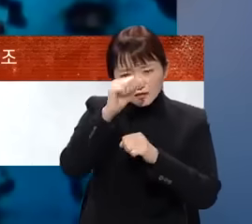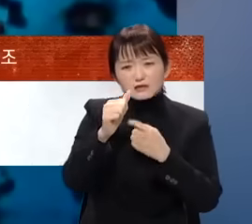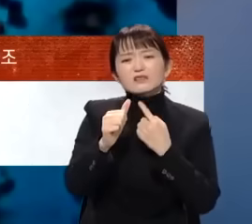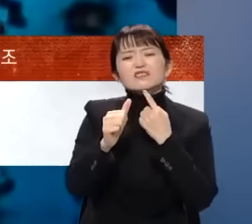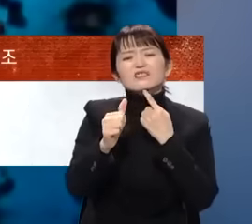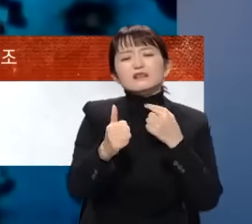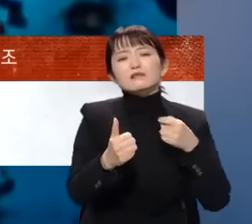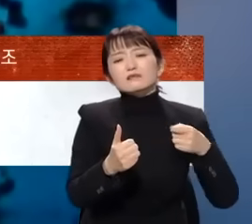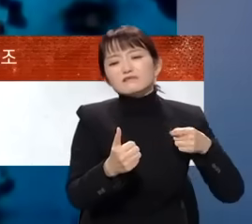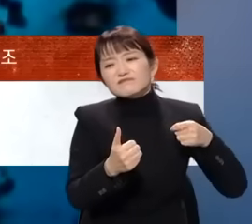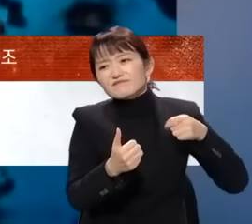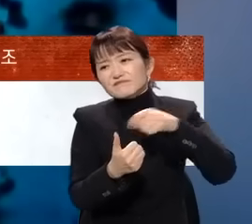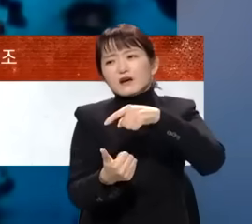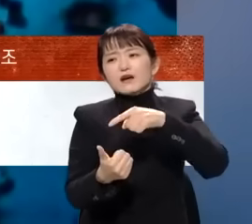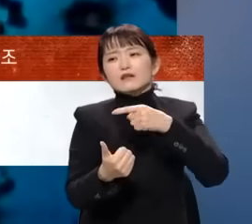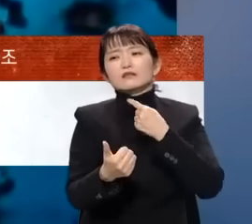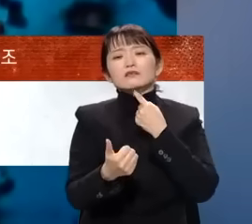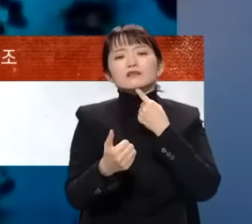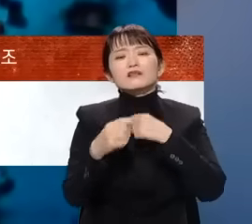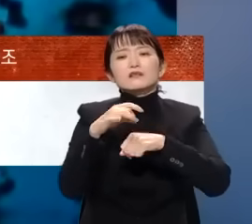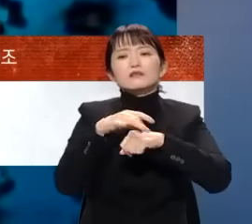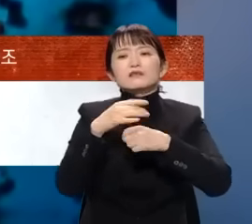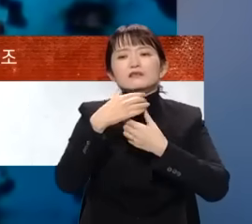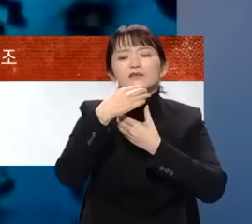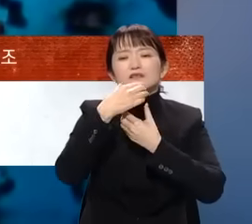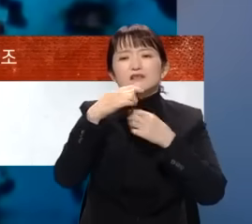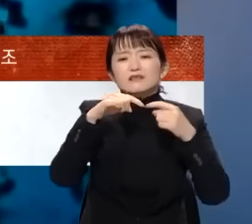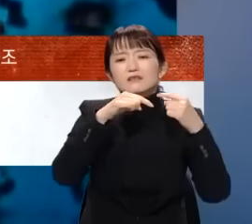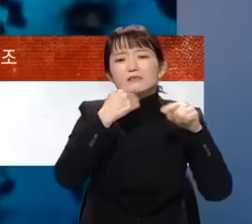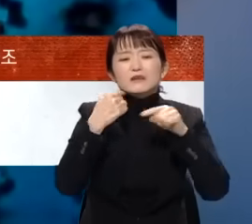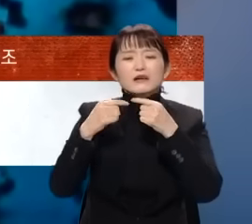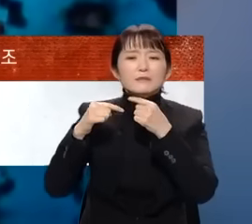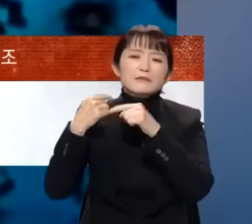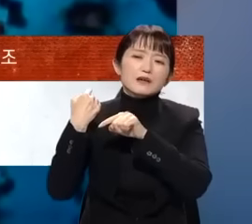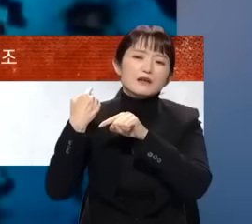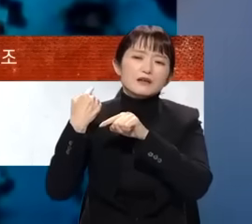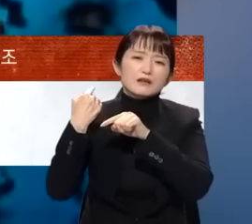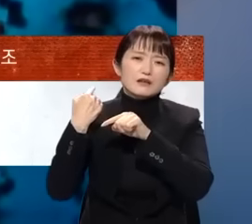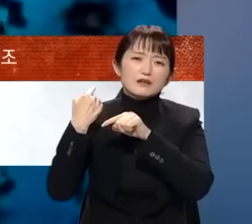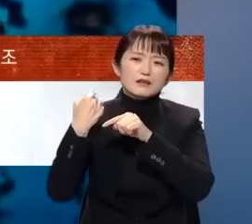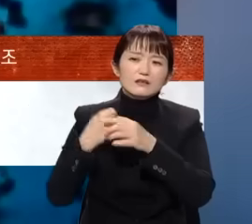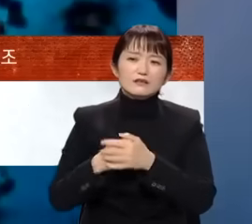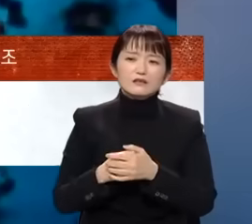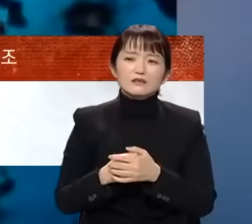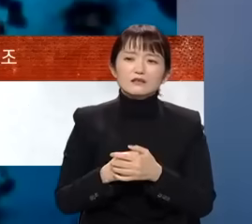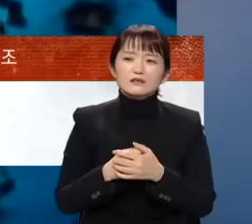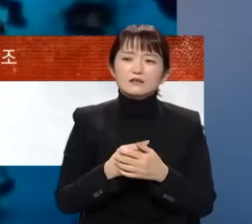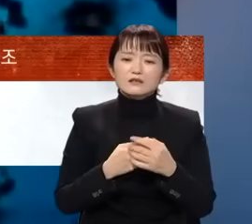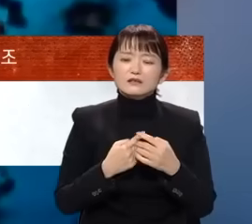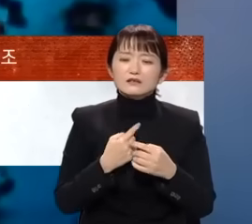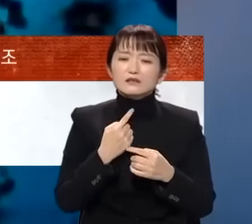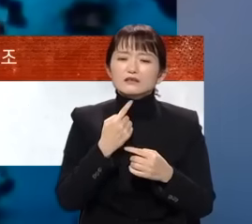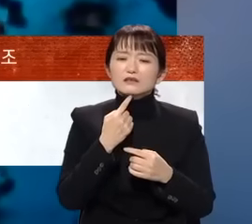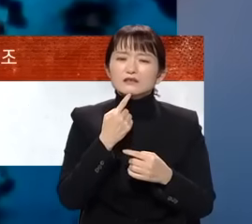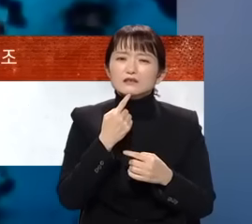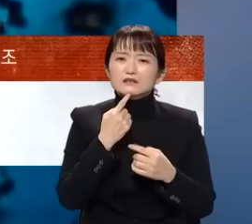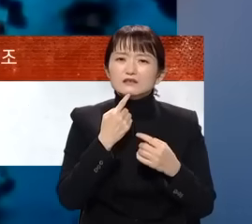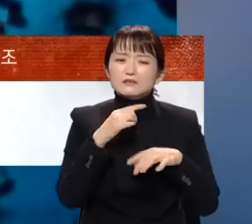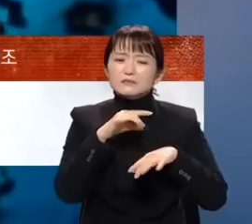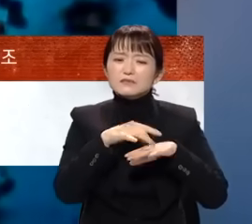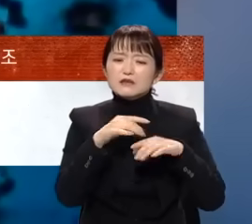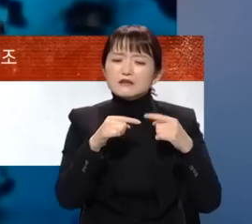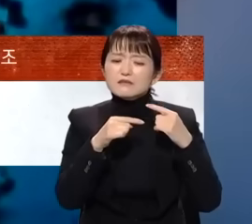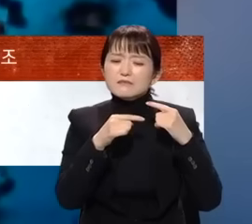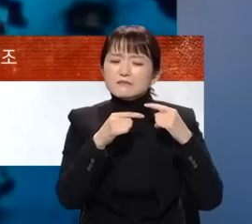맞아서 턱뼈가 이제 양쪽에 다 골절이 됐는데 한쪽이 이제 많이 턱뼈가 좀 심하게